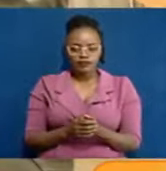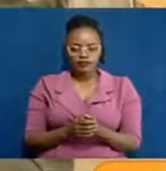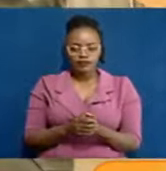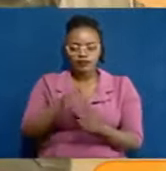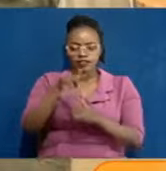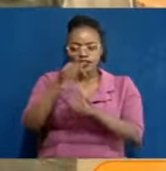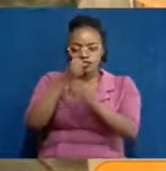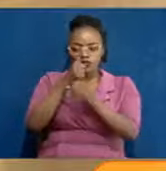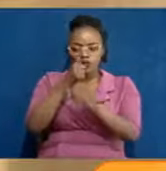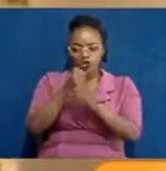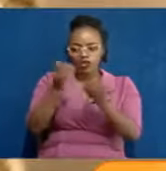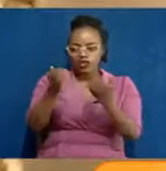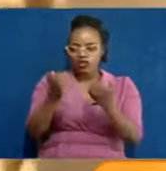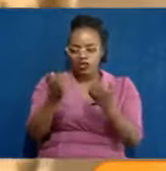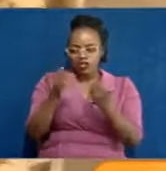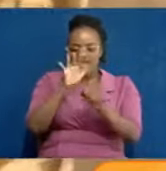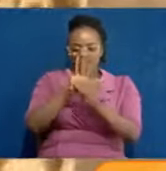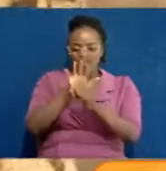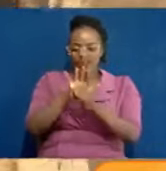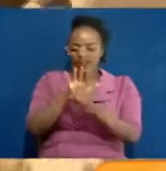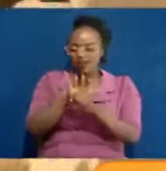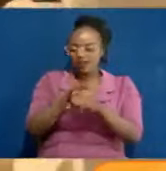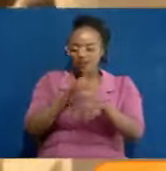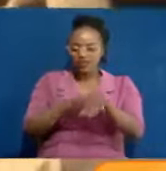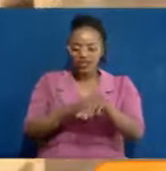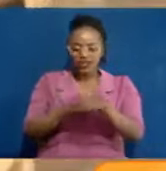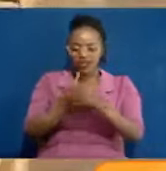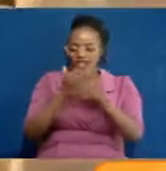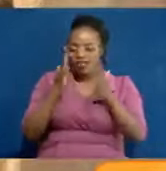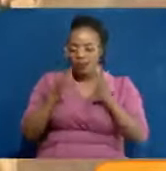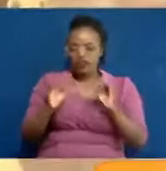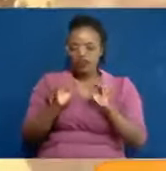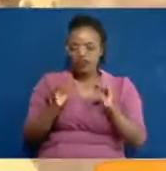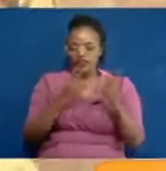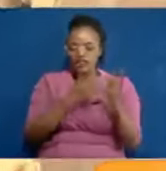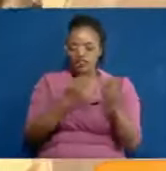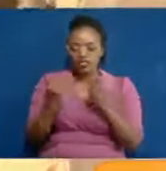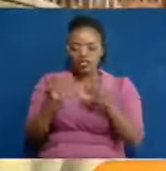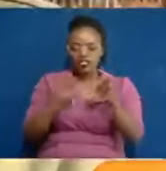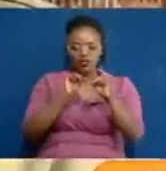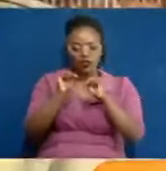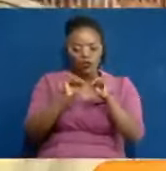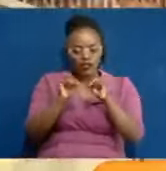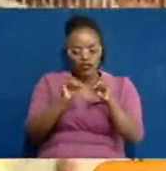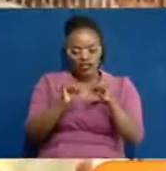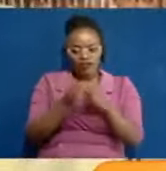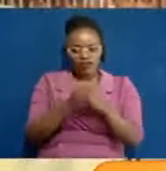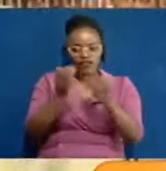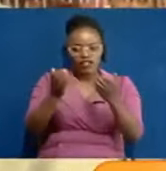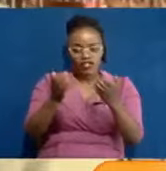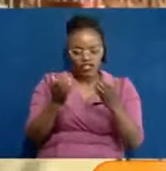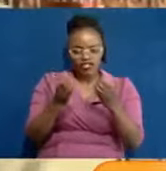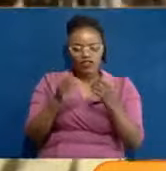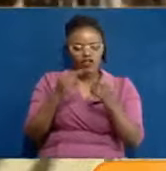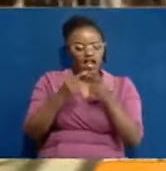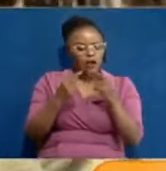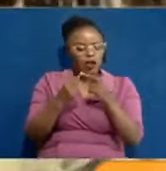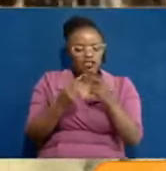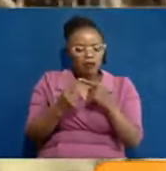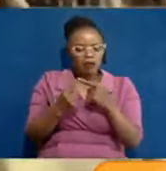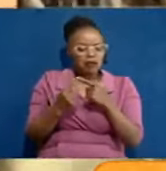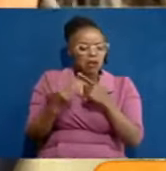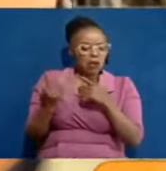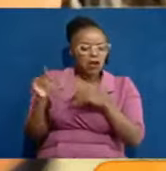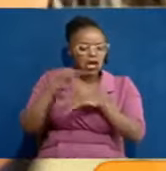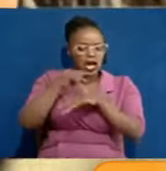Hii kazi haitaji much of the time ya mtu. It is easy to manage, haitaji masaa mengi. Wakati